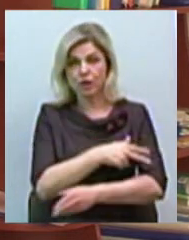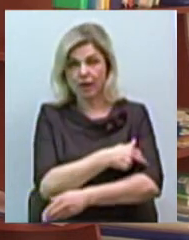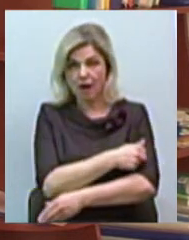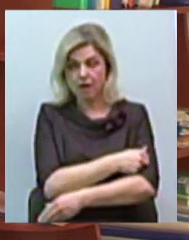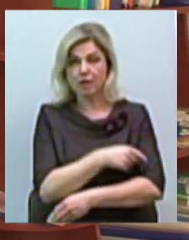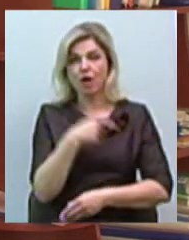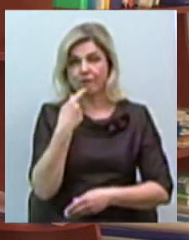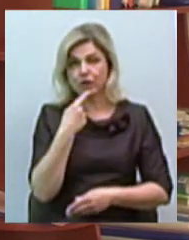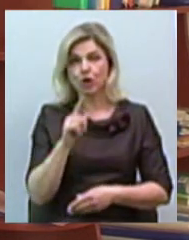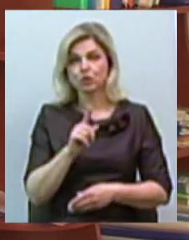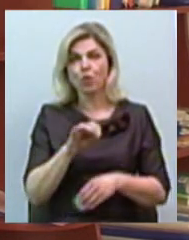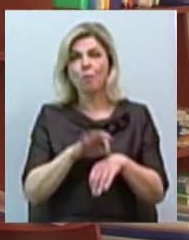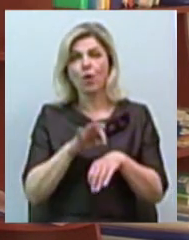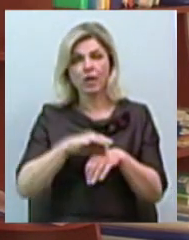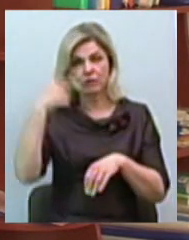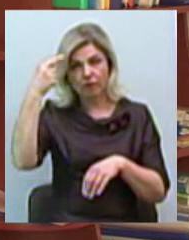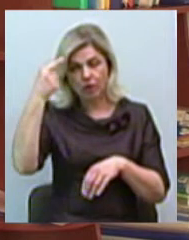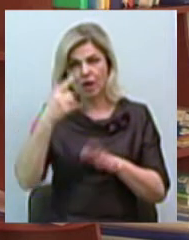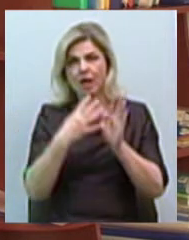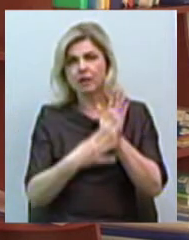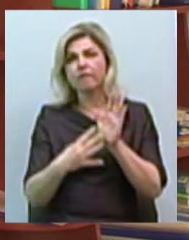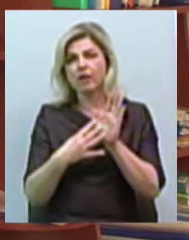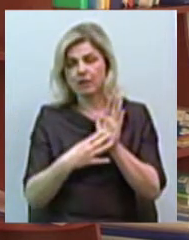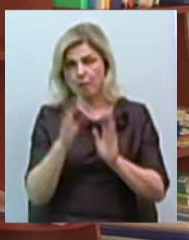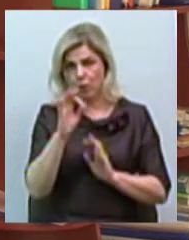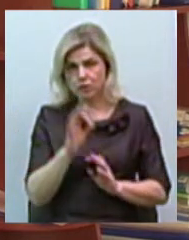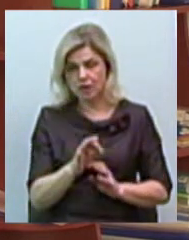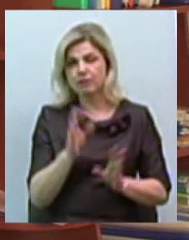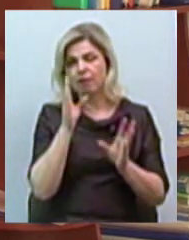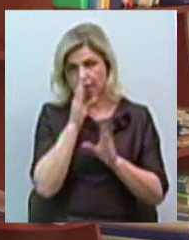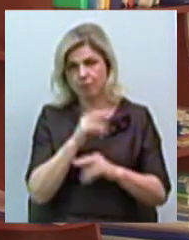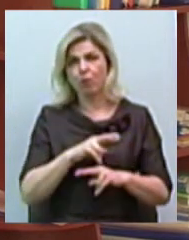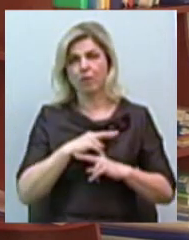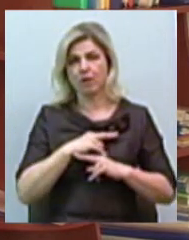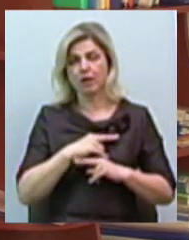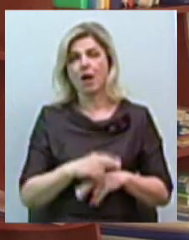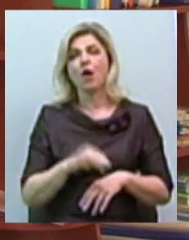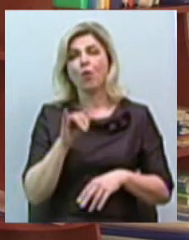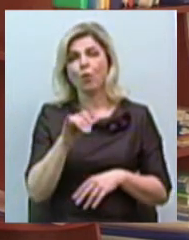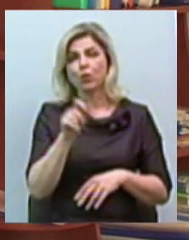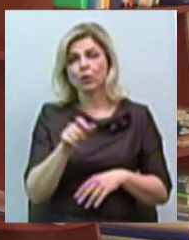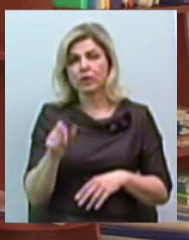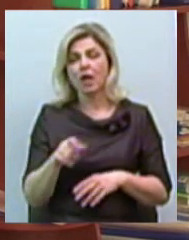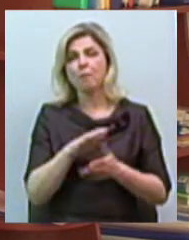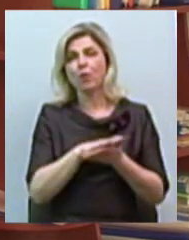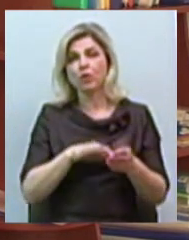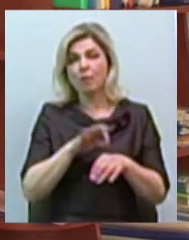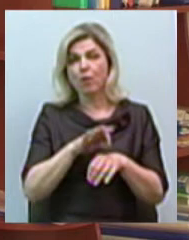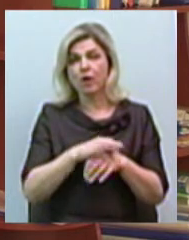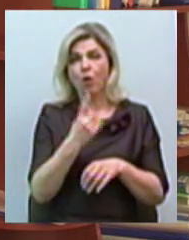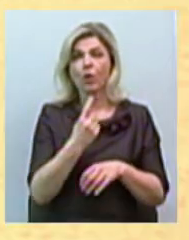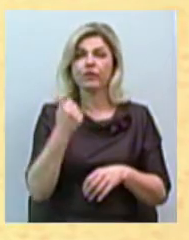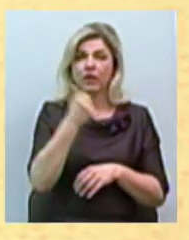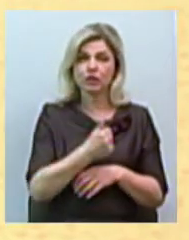каже, хвороба сказ має 99% летальності. Інкубаційний період сказу у людини триває від 1 тижня до року, залежно від